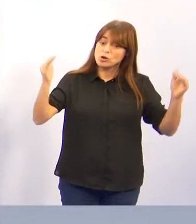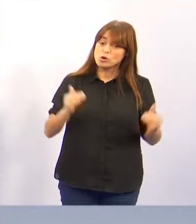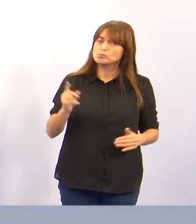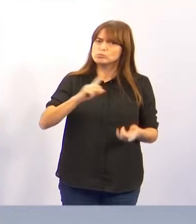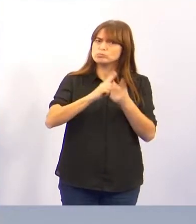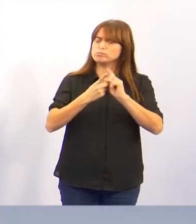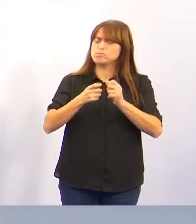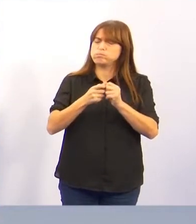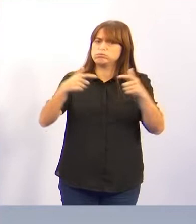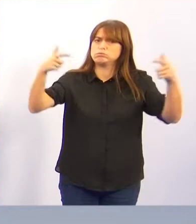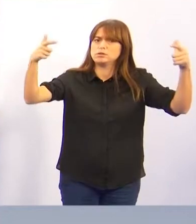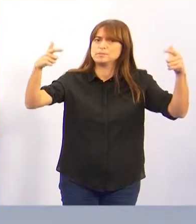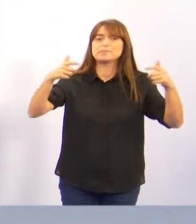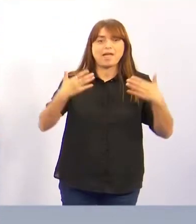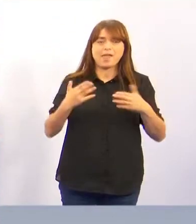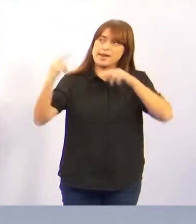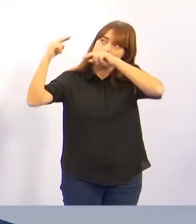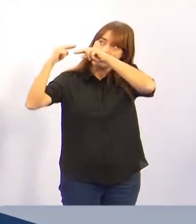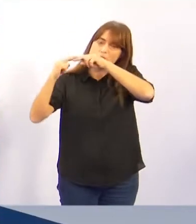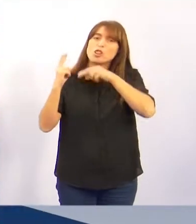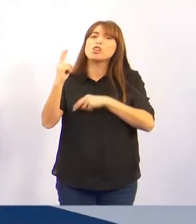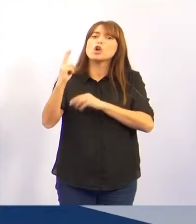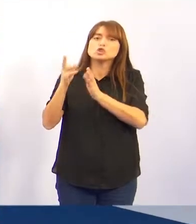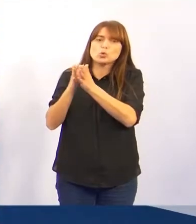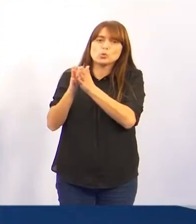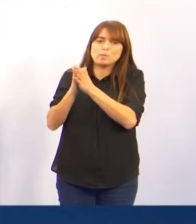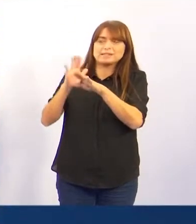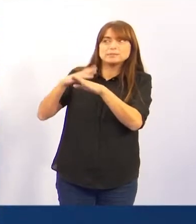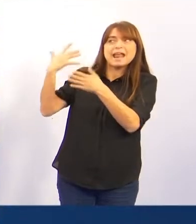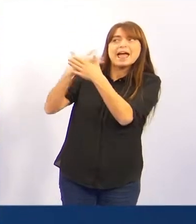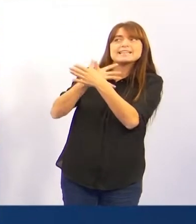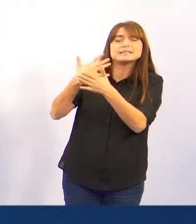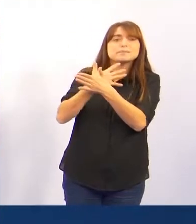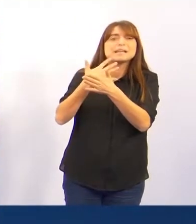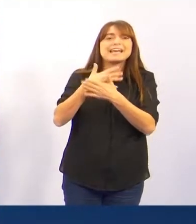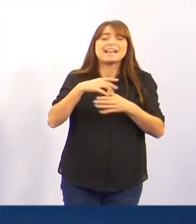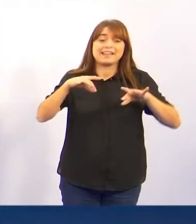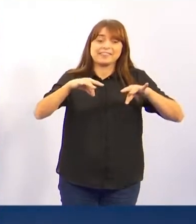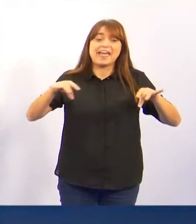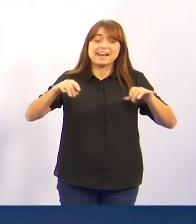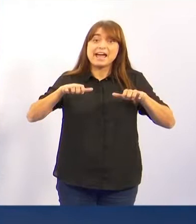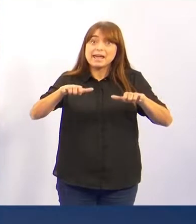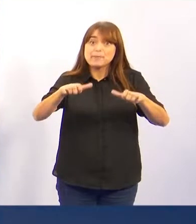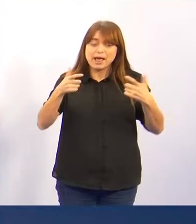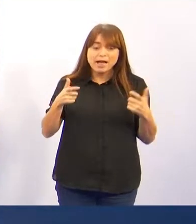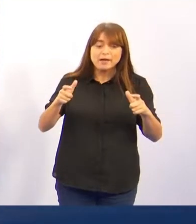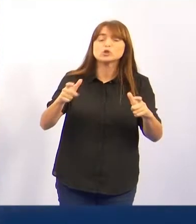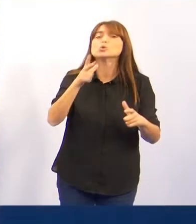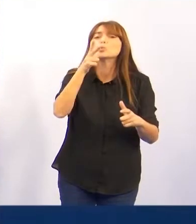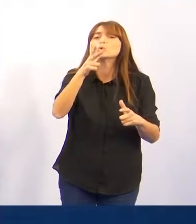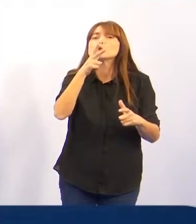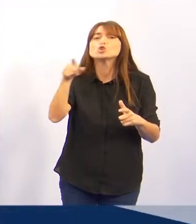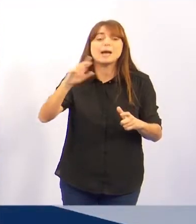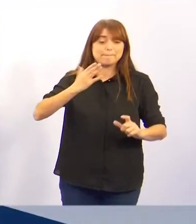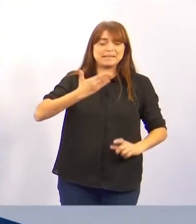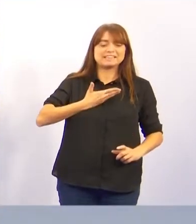de l'Ebre, el Ferran Jovenil i el Roger Font, perquè ens expliquin quin protocol poden seguir les víctimes a la zona. Roger, molt bon dia.